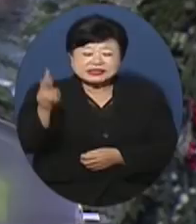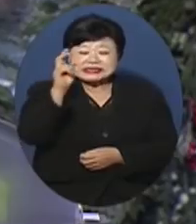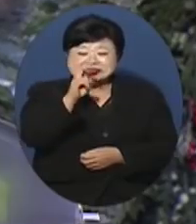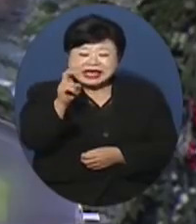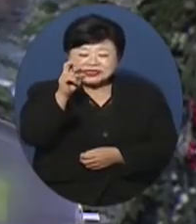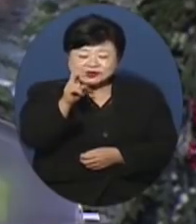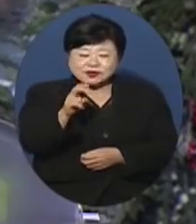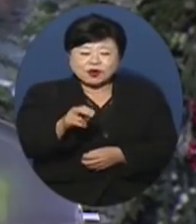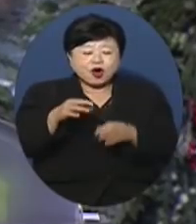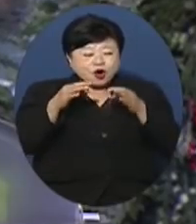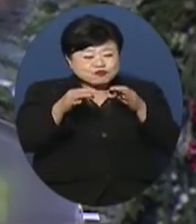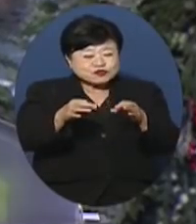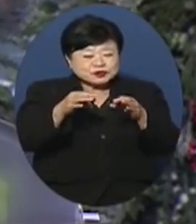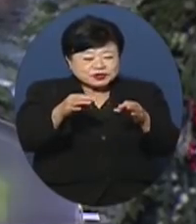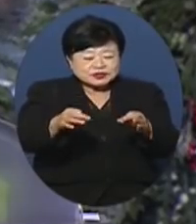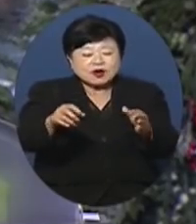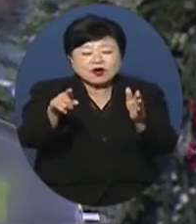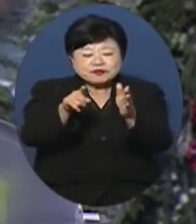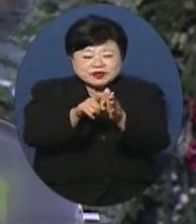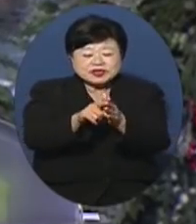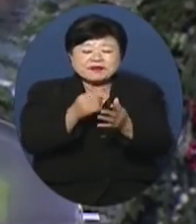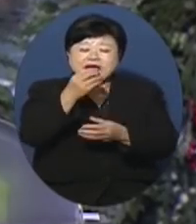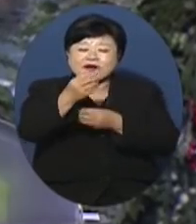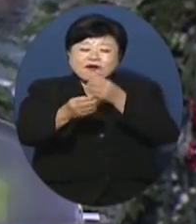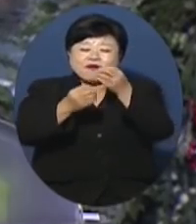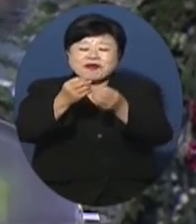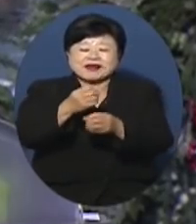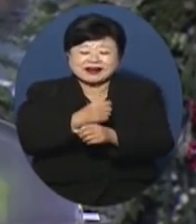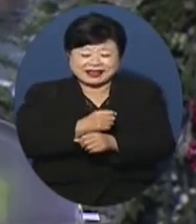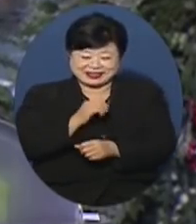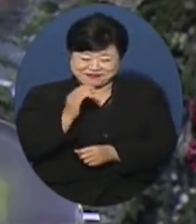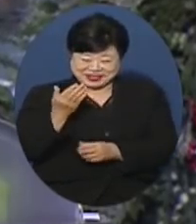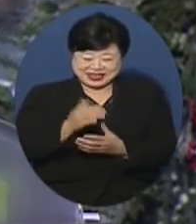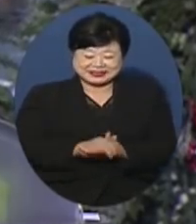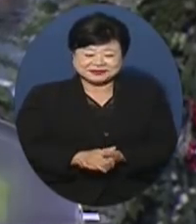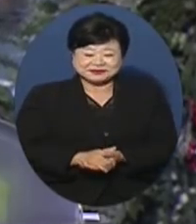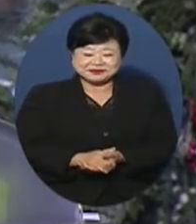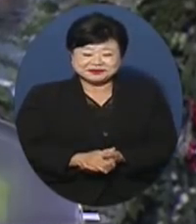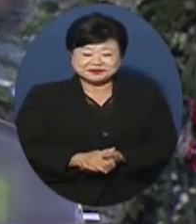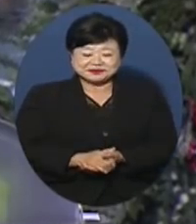찬송을 부름으로써 믿음의 고백을 할 수 있는 것입니다.